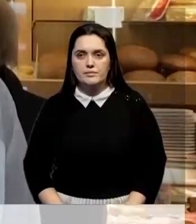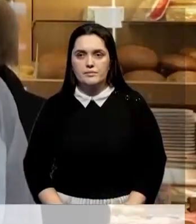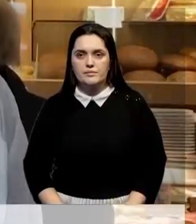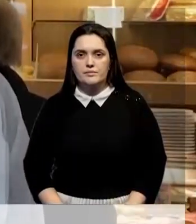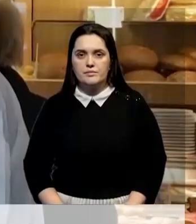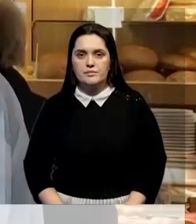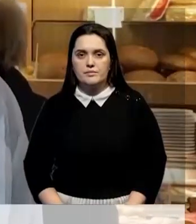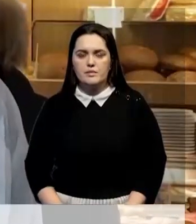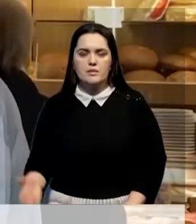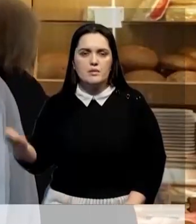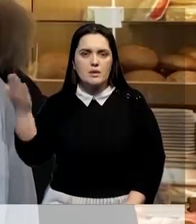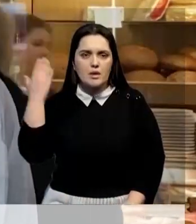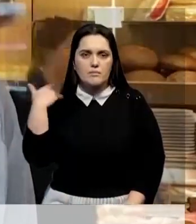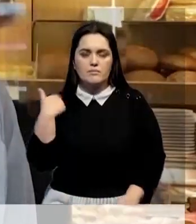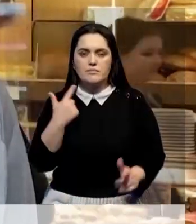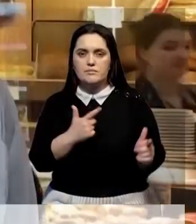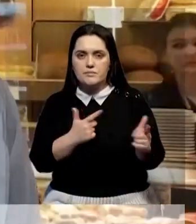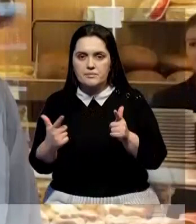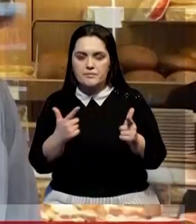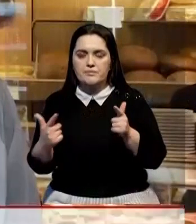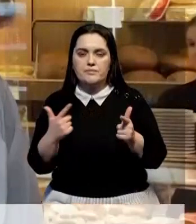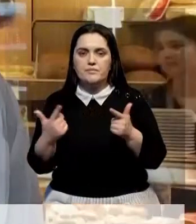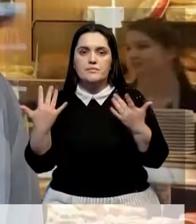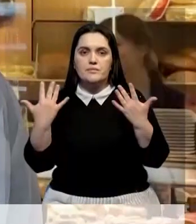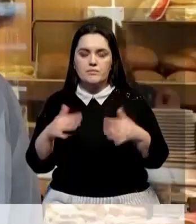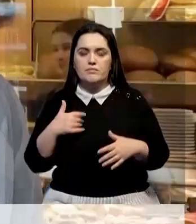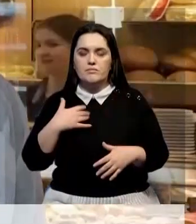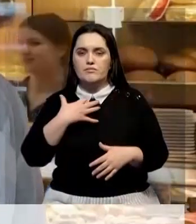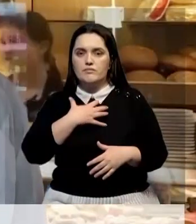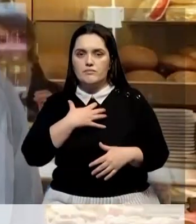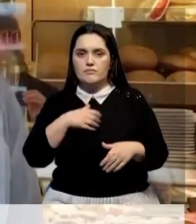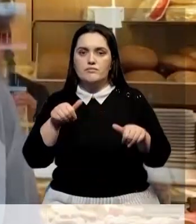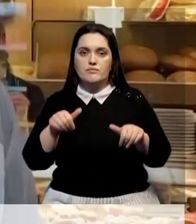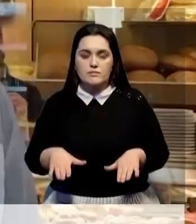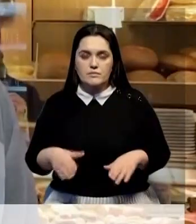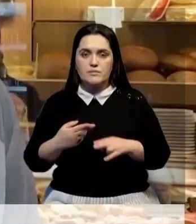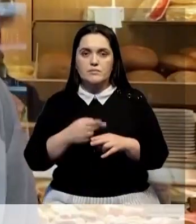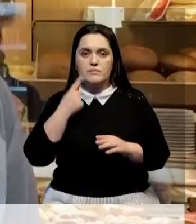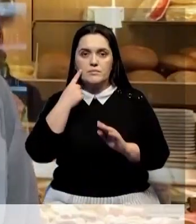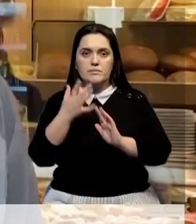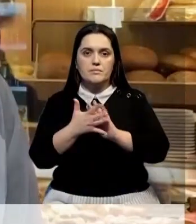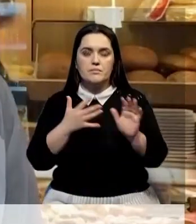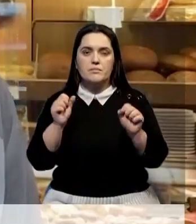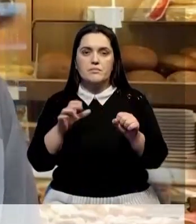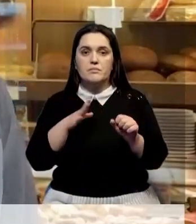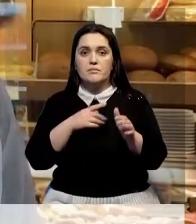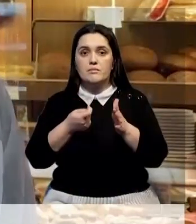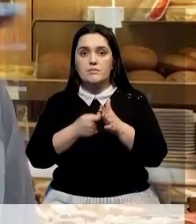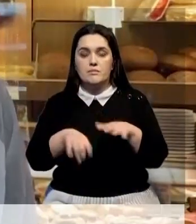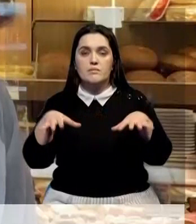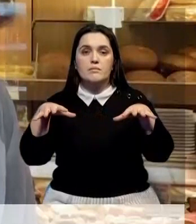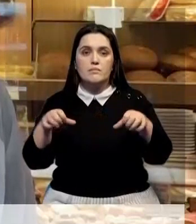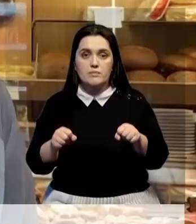На самом деле мы давно начали готовиться к энергетическому кризису, и мы приняли важные решения. В последние месяцы мы поняли, что могут быть даже отключения